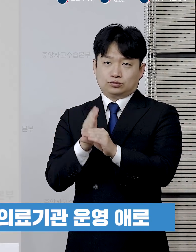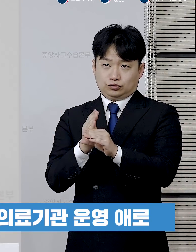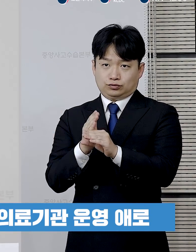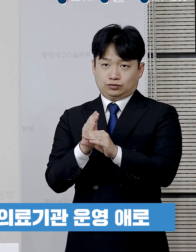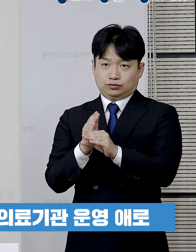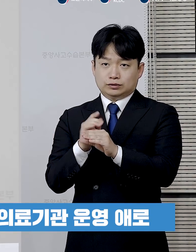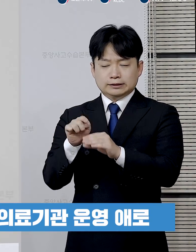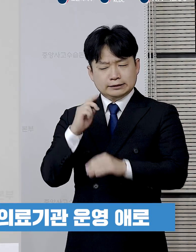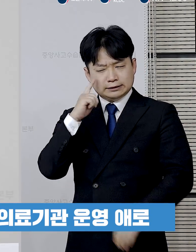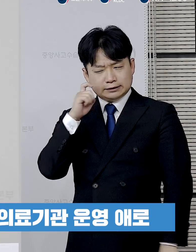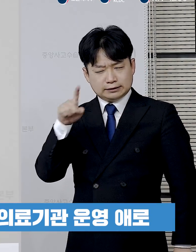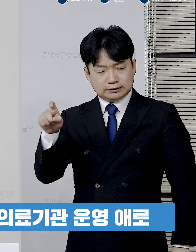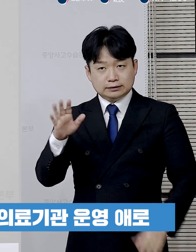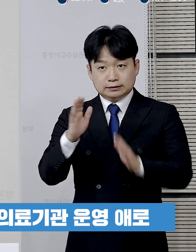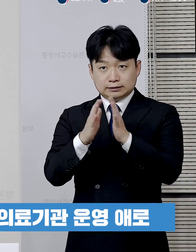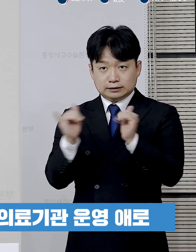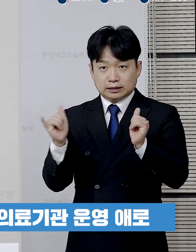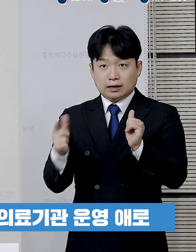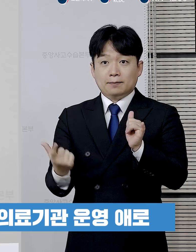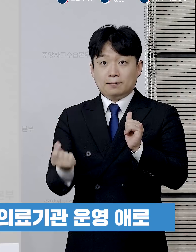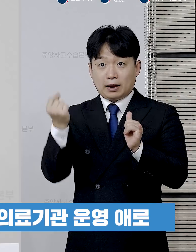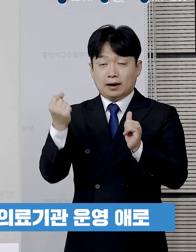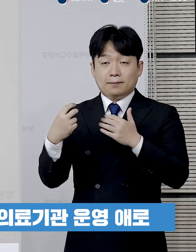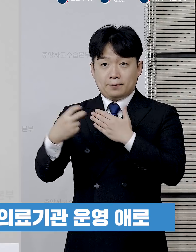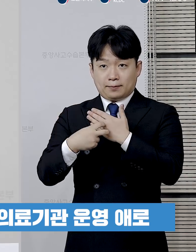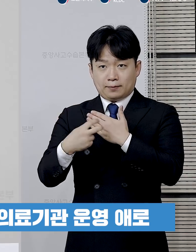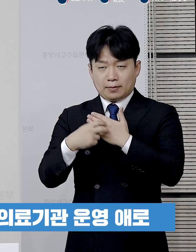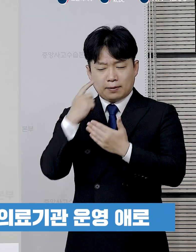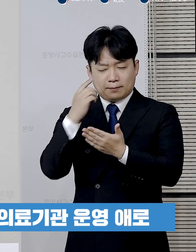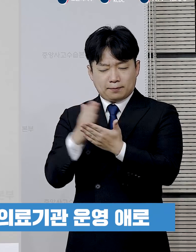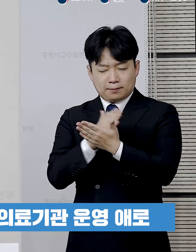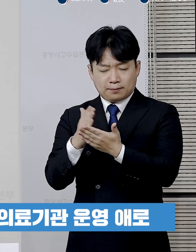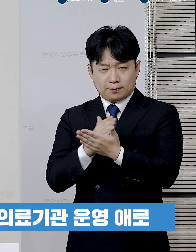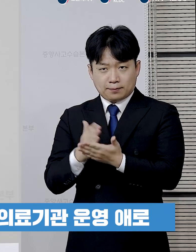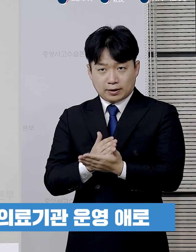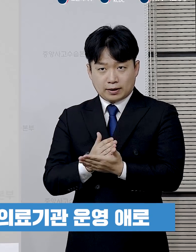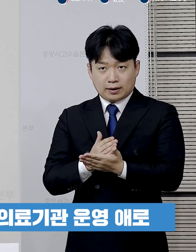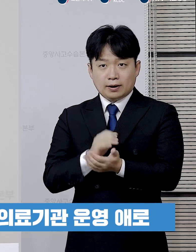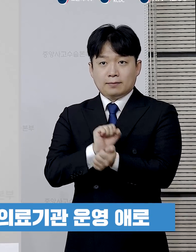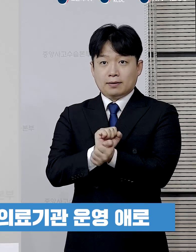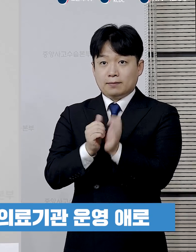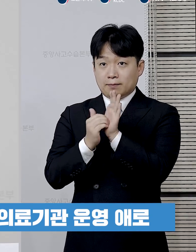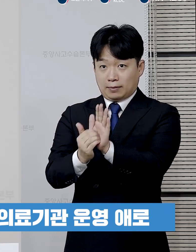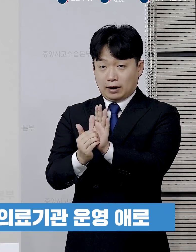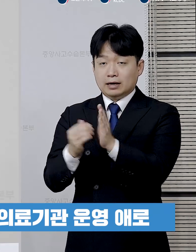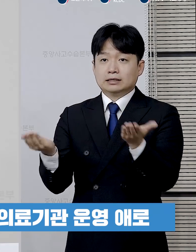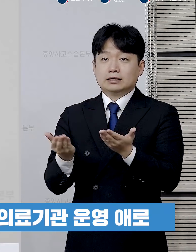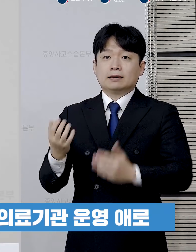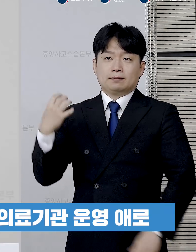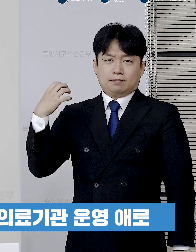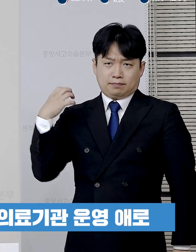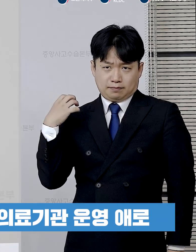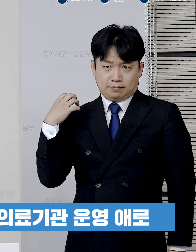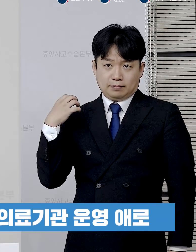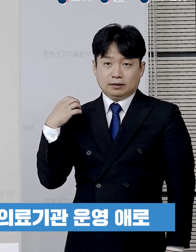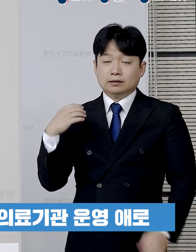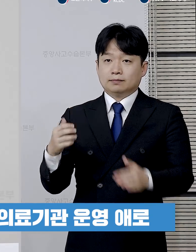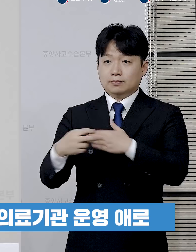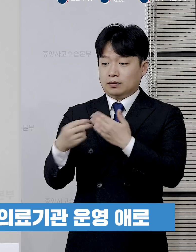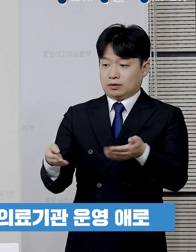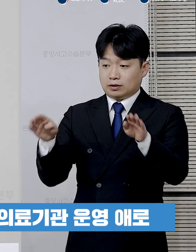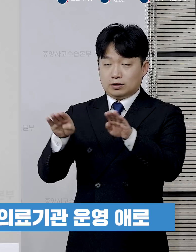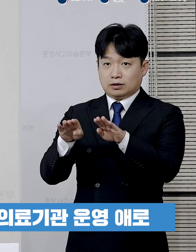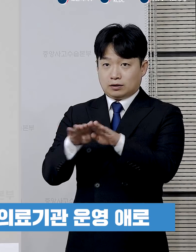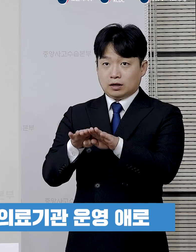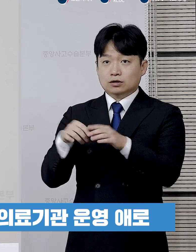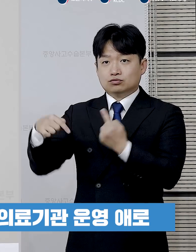가운데 코로나19 의심 환자의 조기 진단과 진단검사 의뢰 등의 방역 업무가 가중되면서 일선